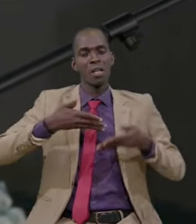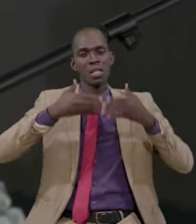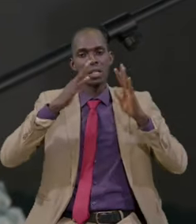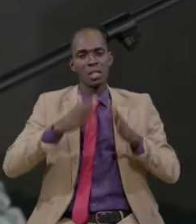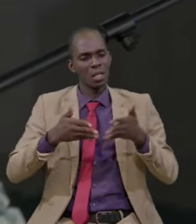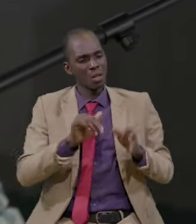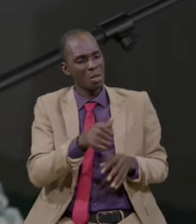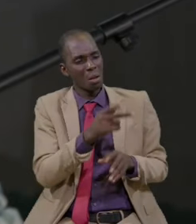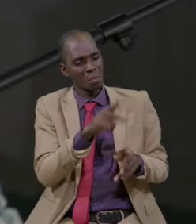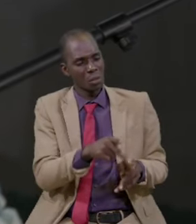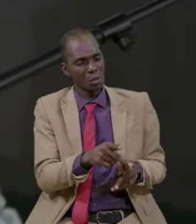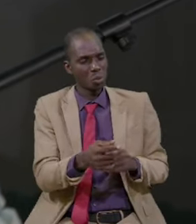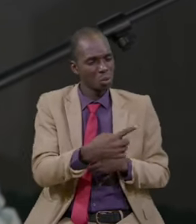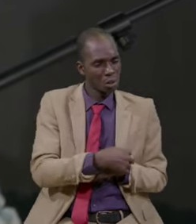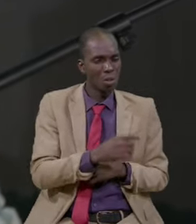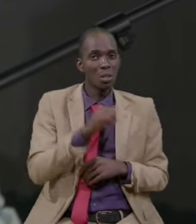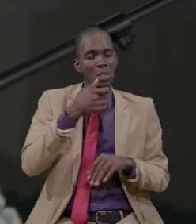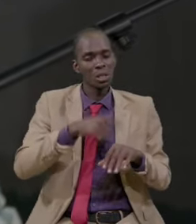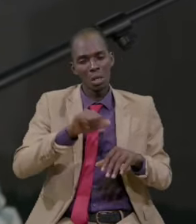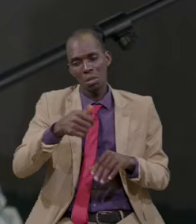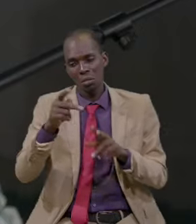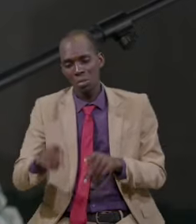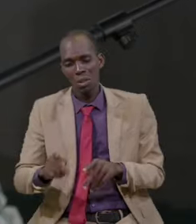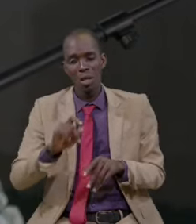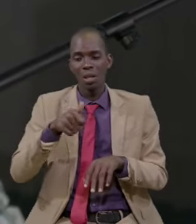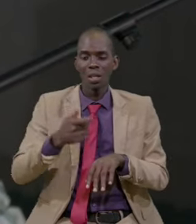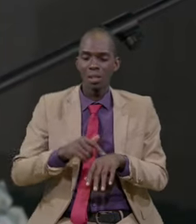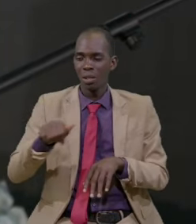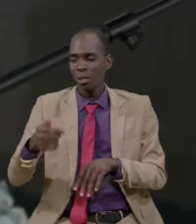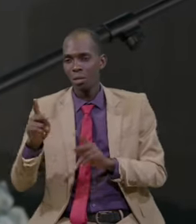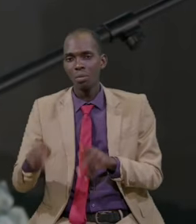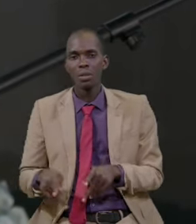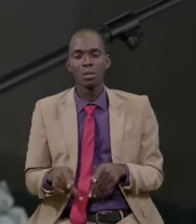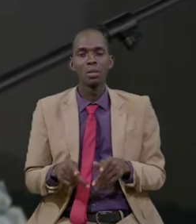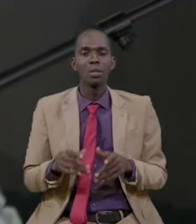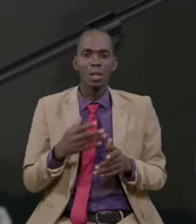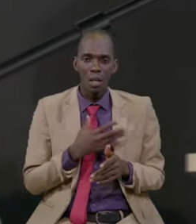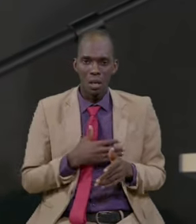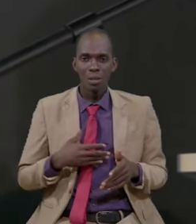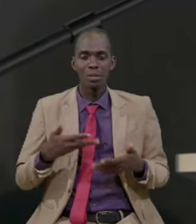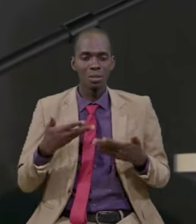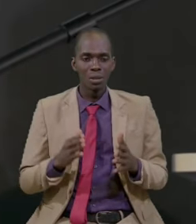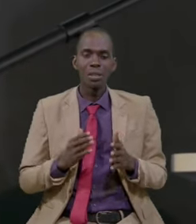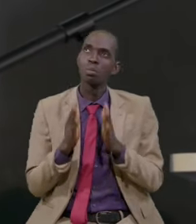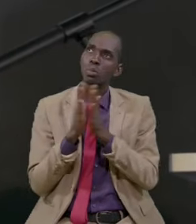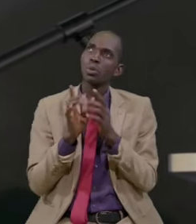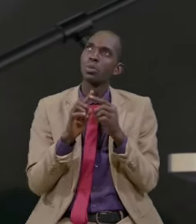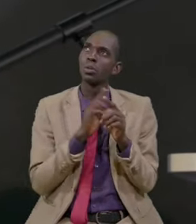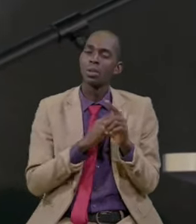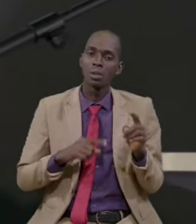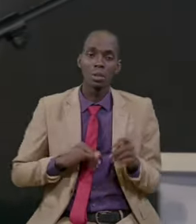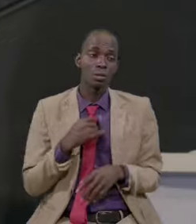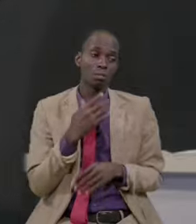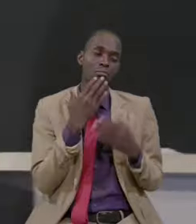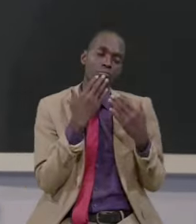personne dirige là-bas, un homme là-bas, quelque chose qui dira qu'on prenne ça pour le Seigneur. C'est ce qu'ils m'ont dit. J'ai dit merci, monsieur. Mais